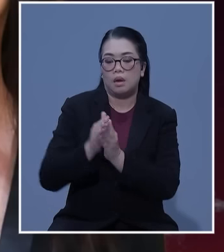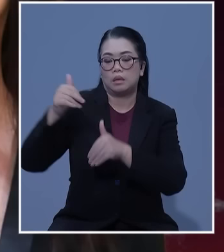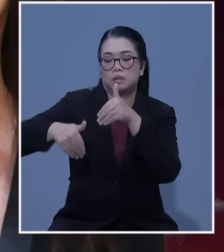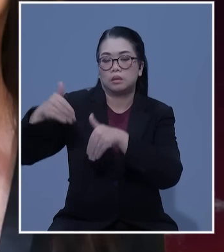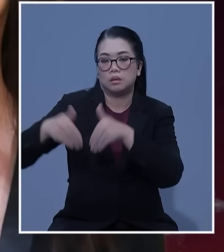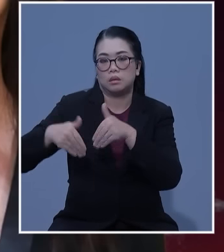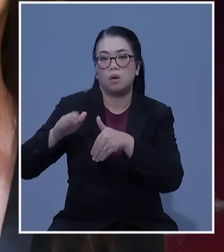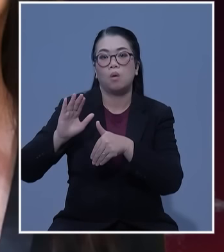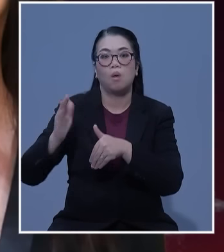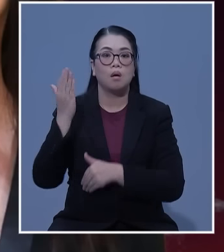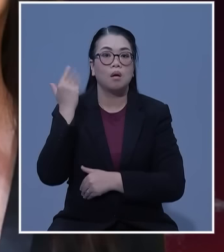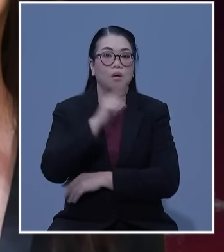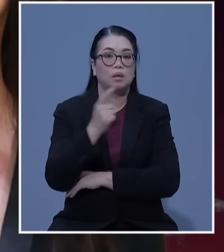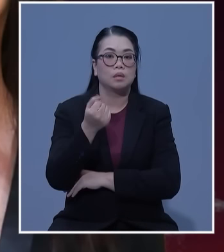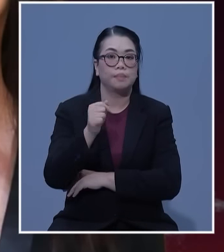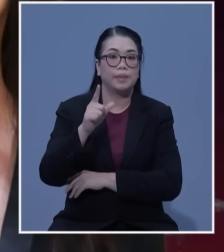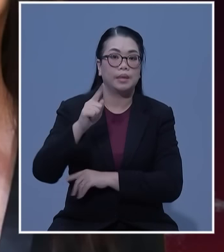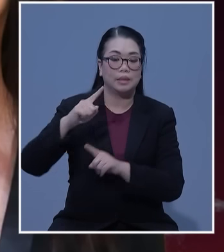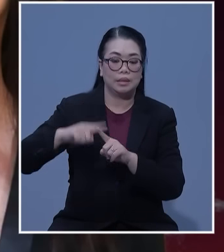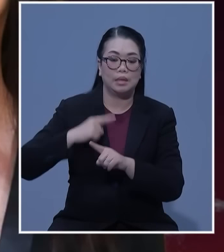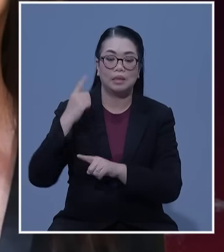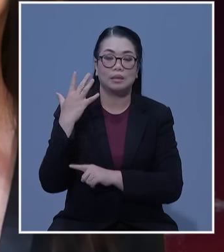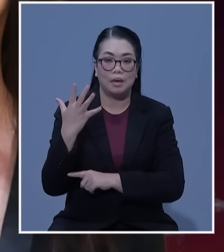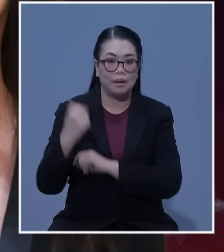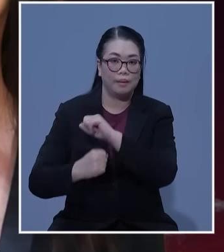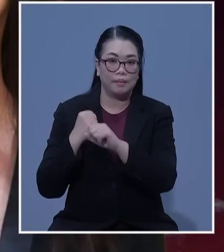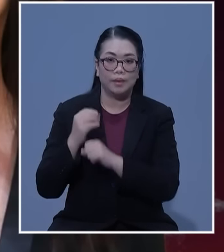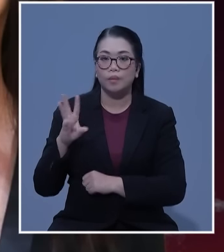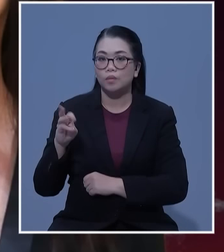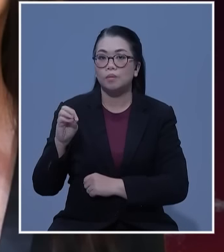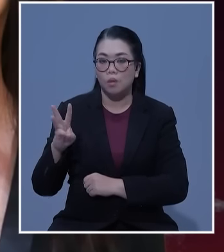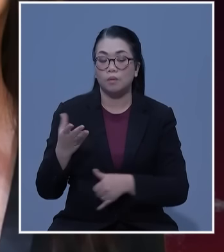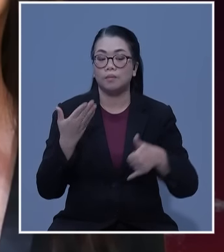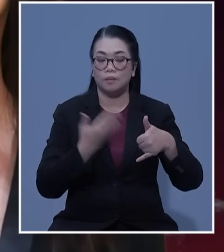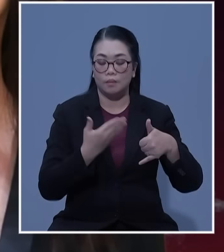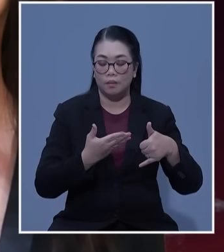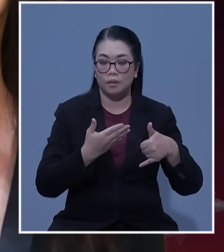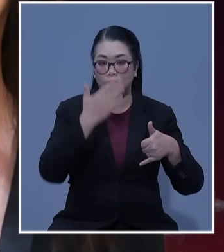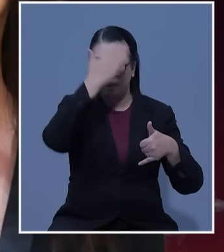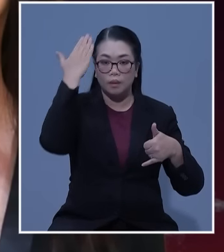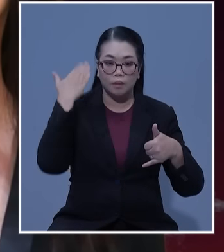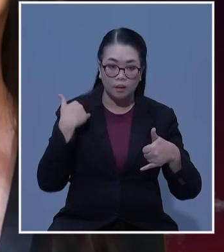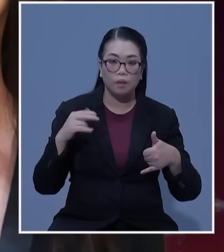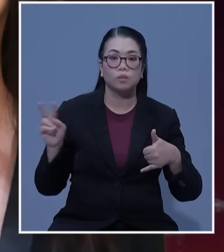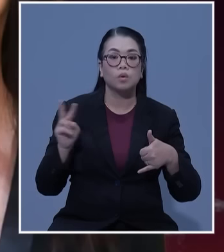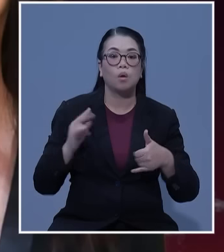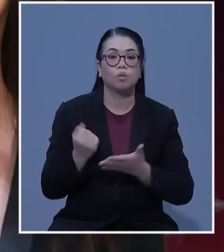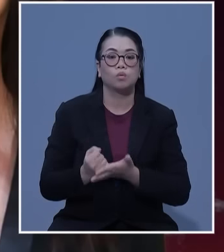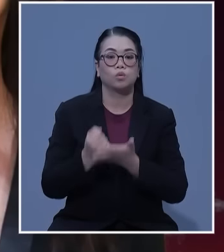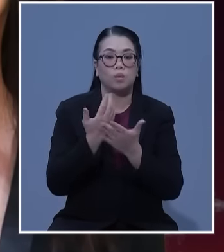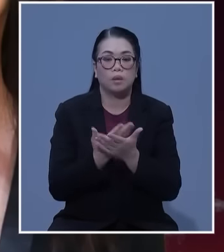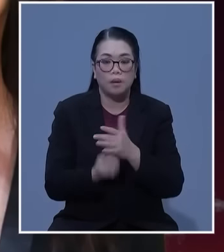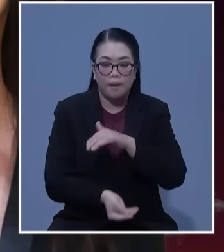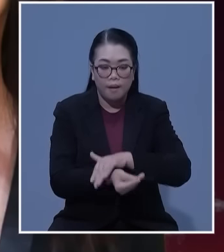ส.สก็คือเมื่อวันที่ 11พฤษภาคมปี 66นางสาวปริณาและนางสาวนุสราได้ร่วมกันแจก